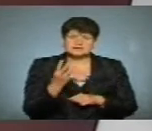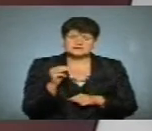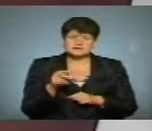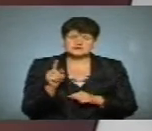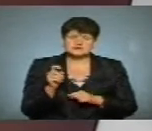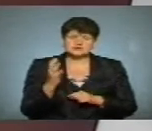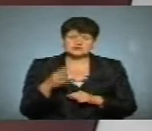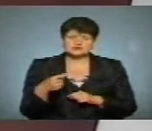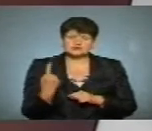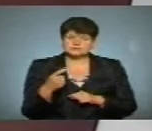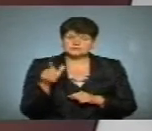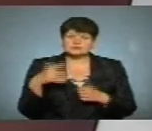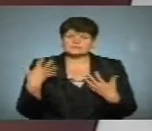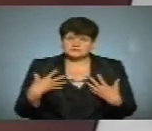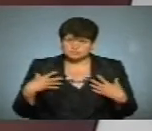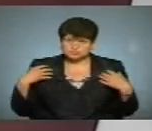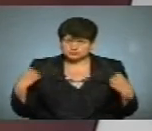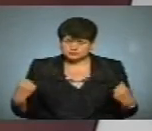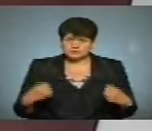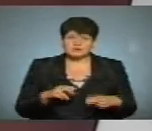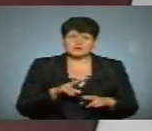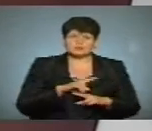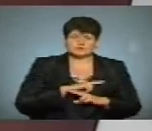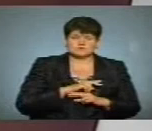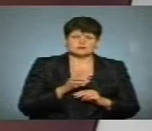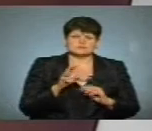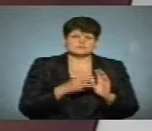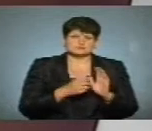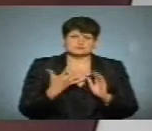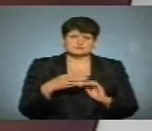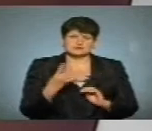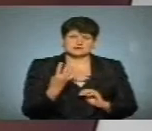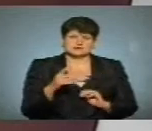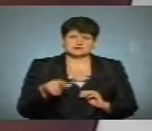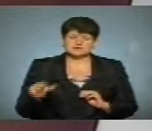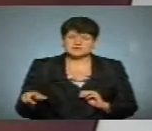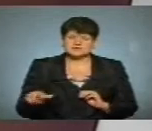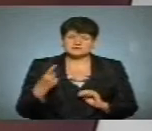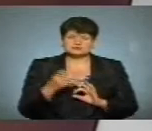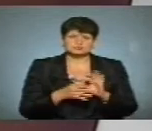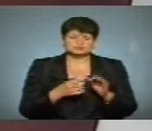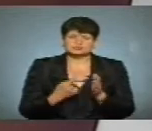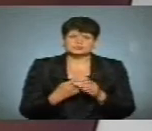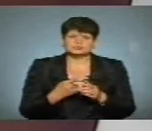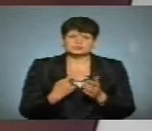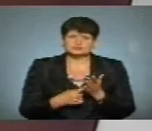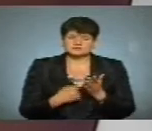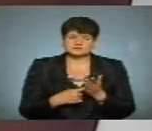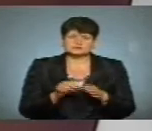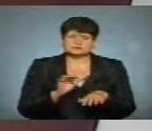13 141 пацієнт вже одужав, померли 854 людини. За добу лабораторно підтвердили коронавірус